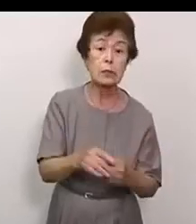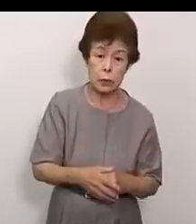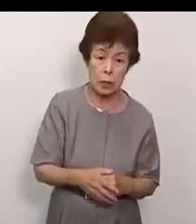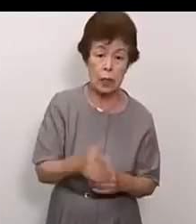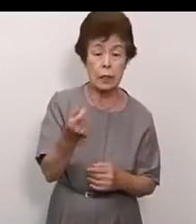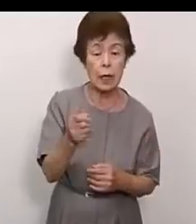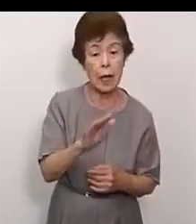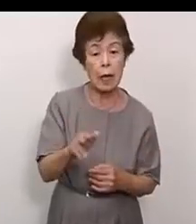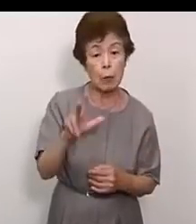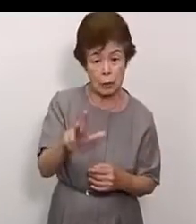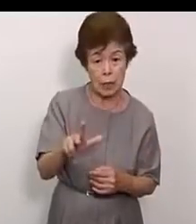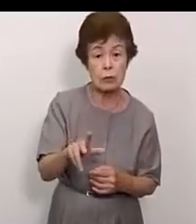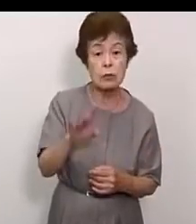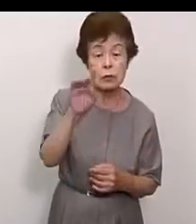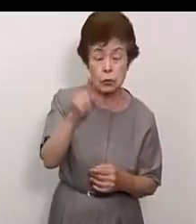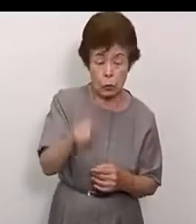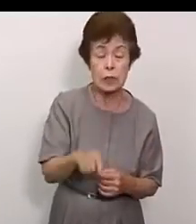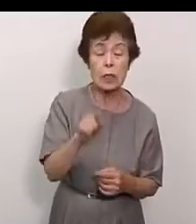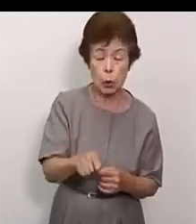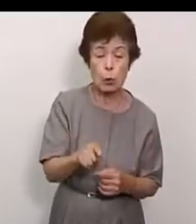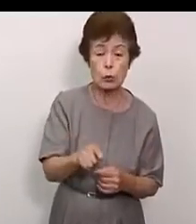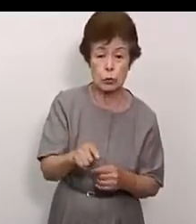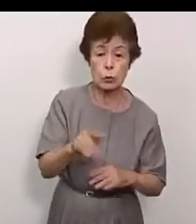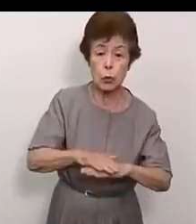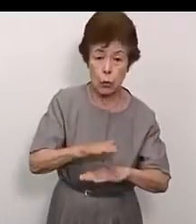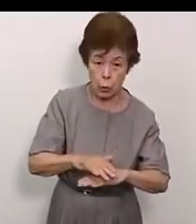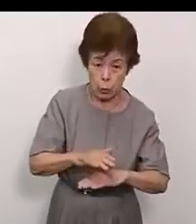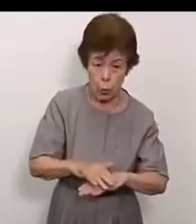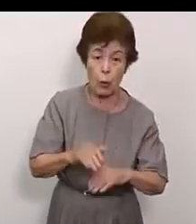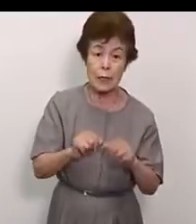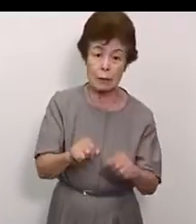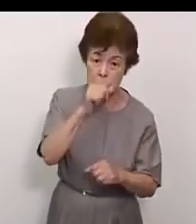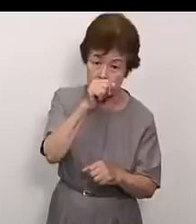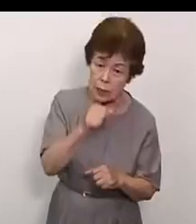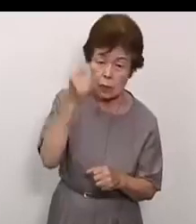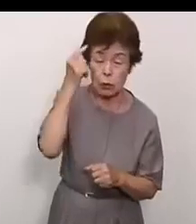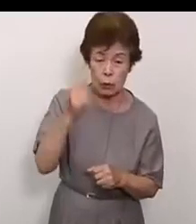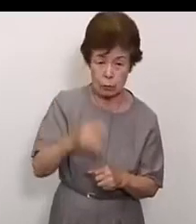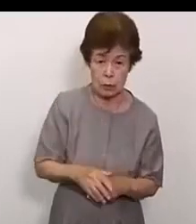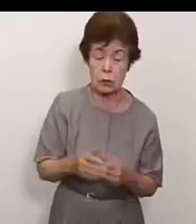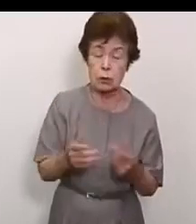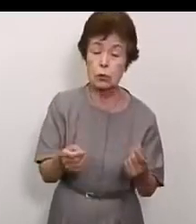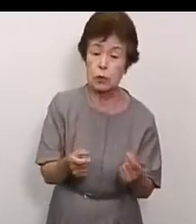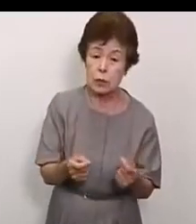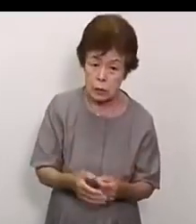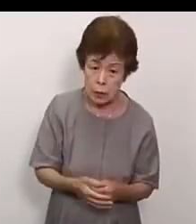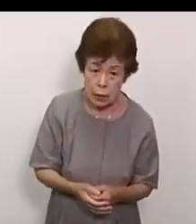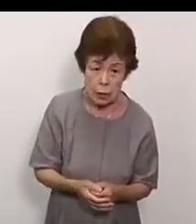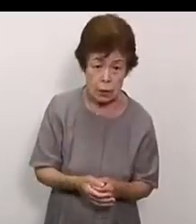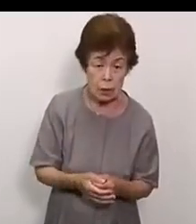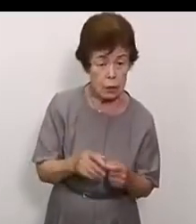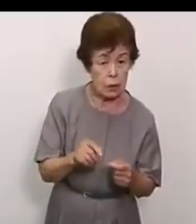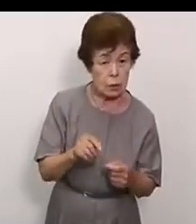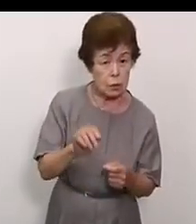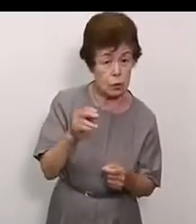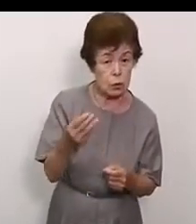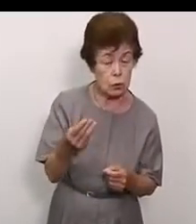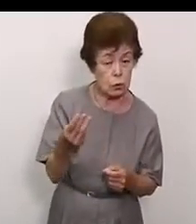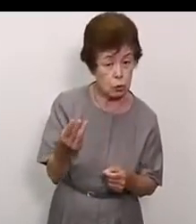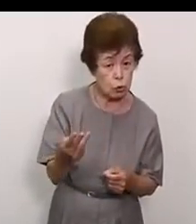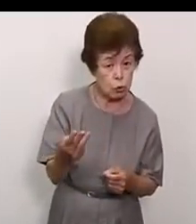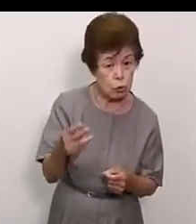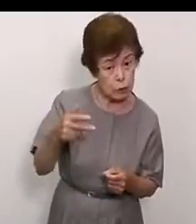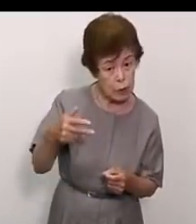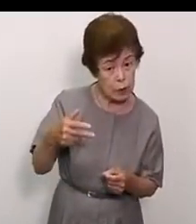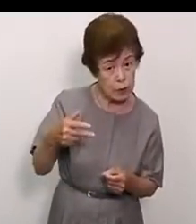けるといいのではないかなと思いますが、 そうです、 ま あ、そういう取り組みは夢野さんっていう方でしたっけね、 です